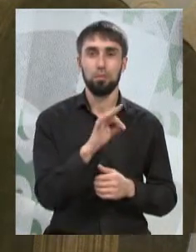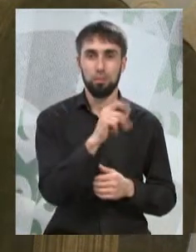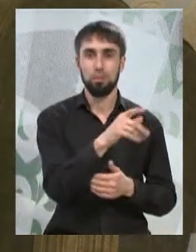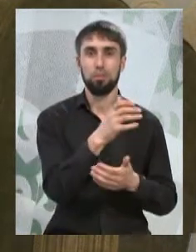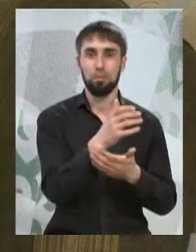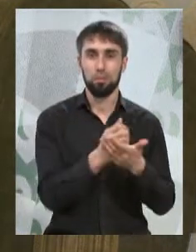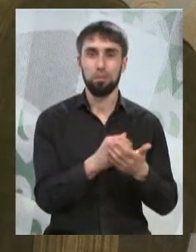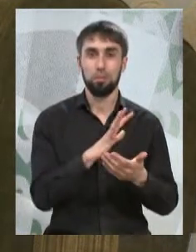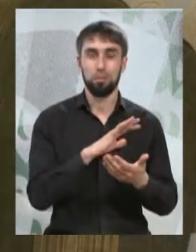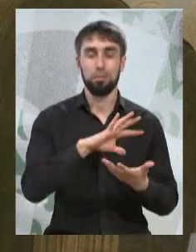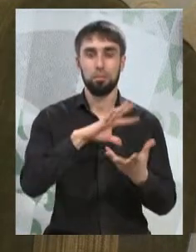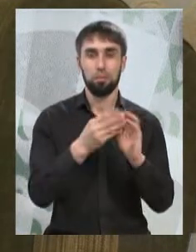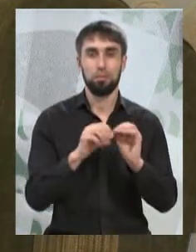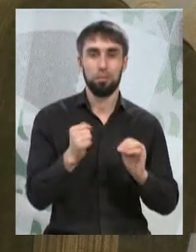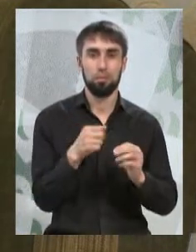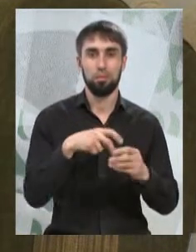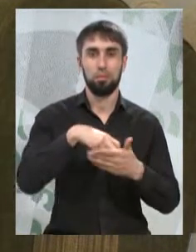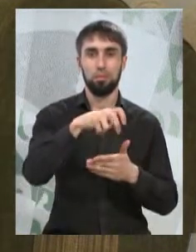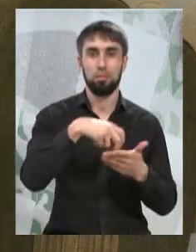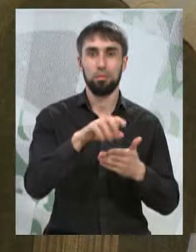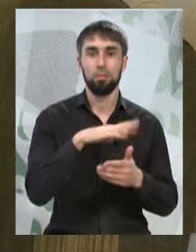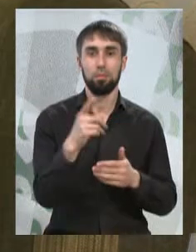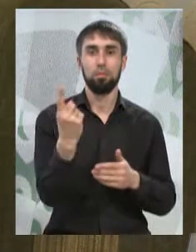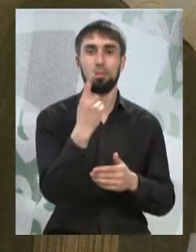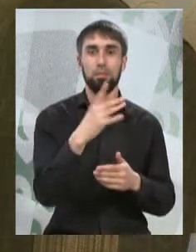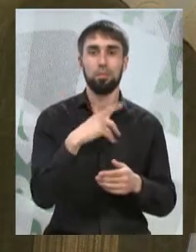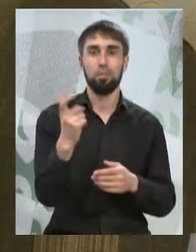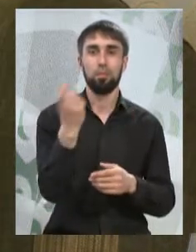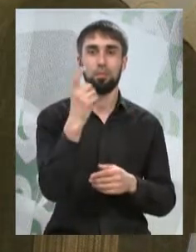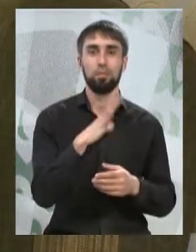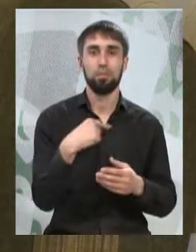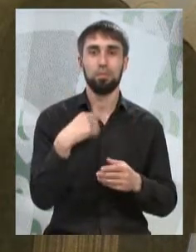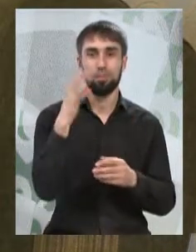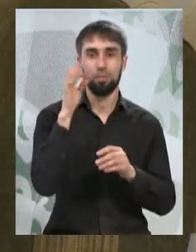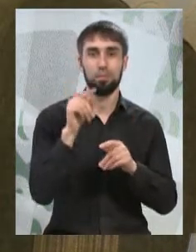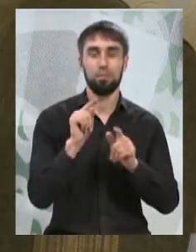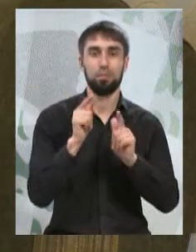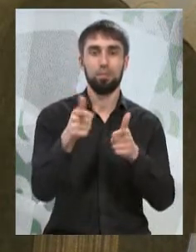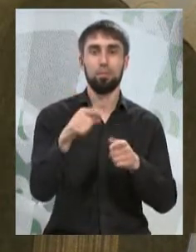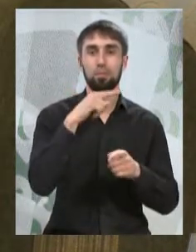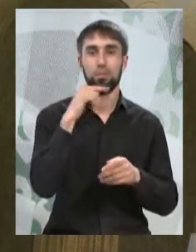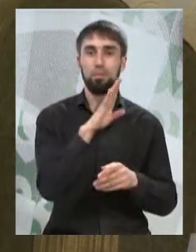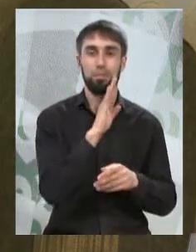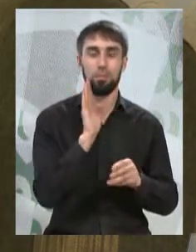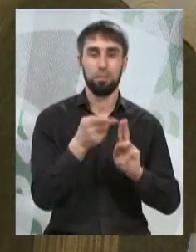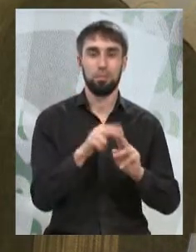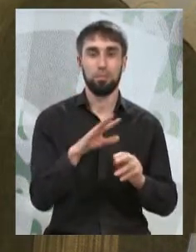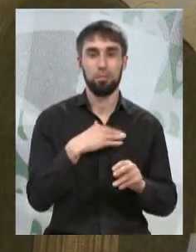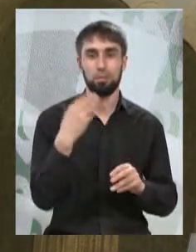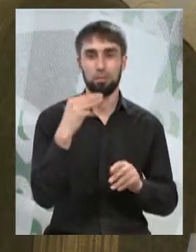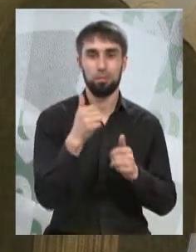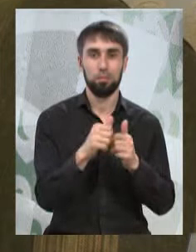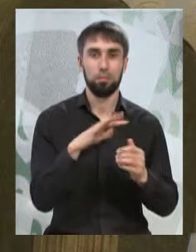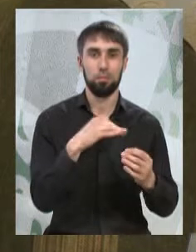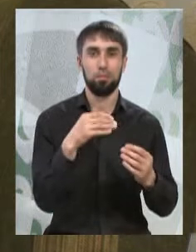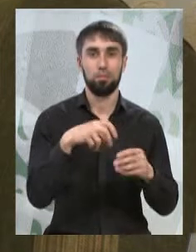сохранила дружеские отношения первой хозяйки, куда мы попали. Русская женщина. Вот,